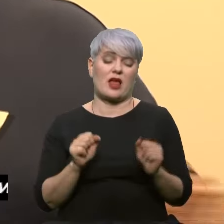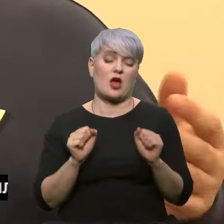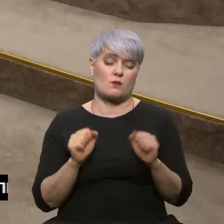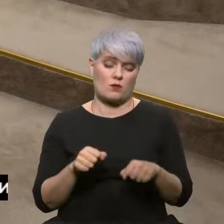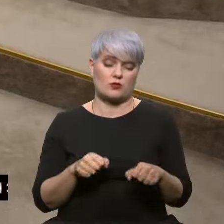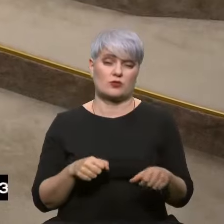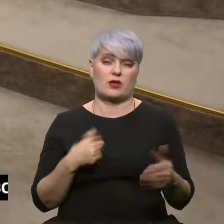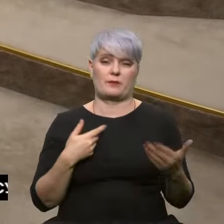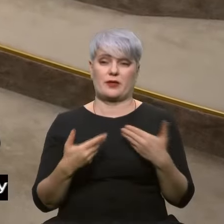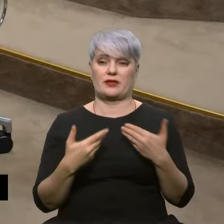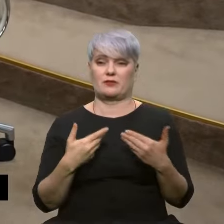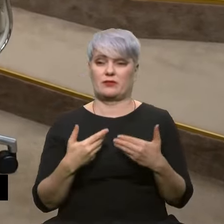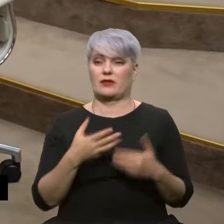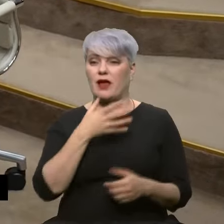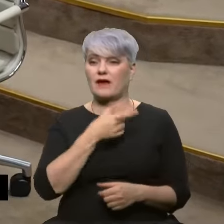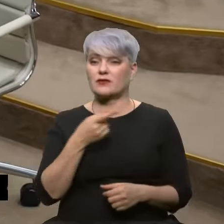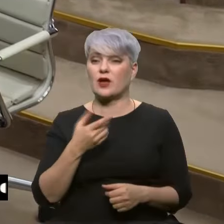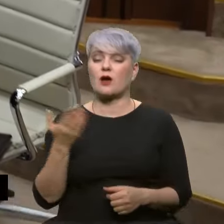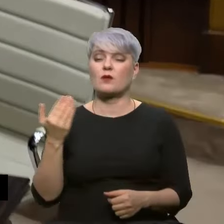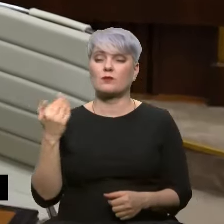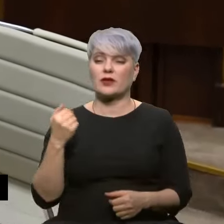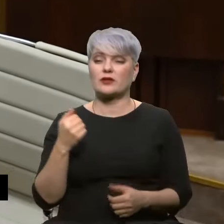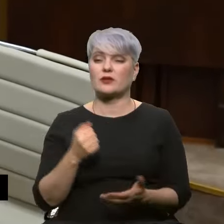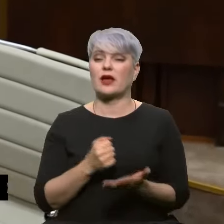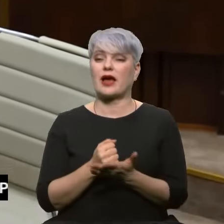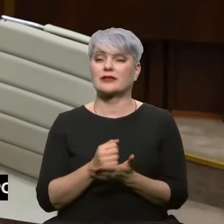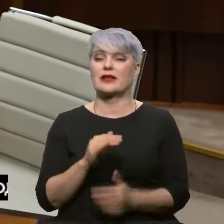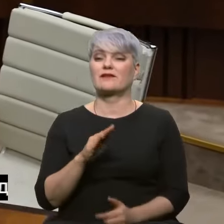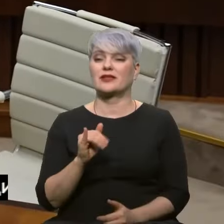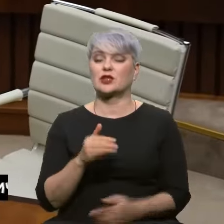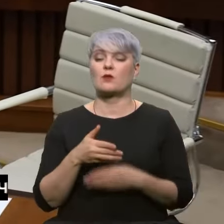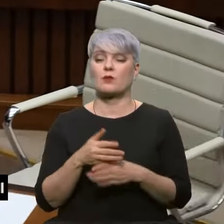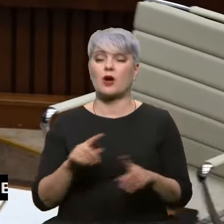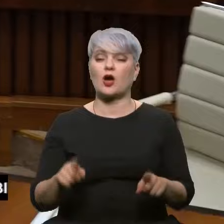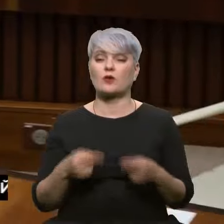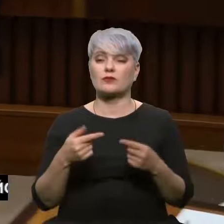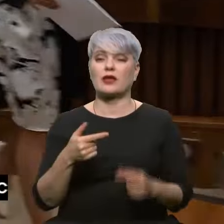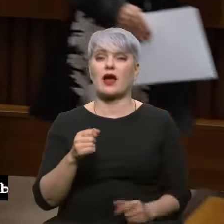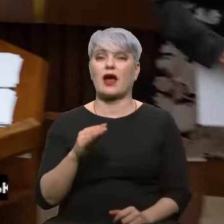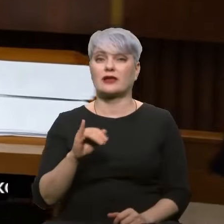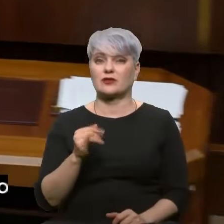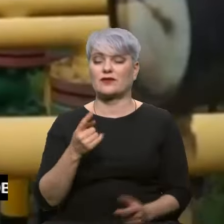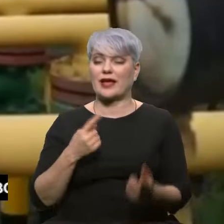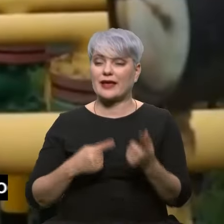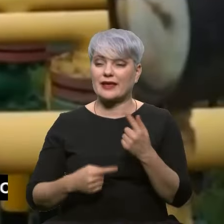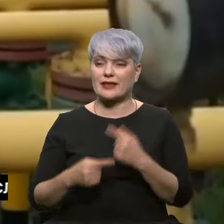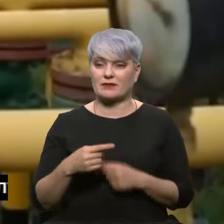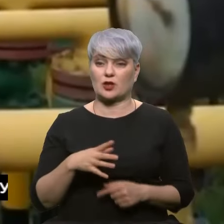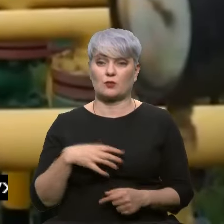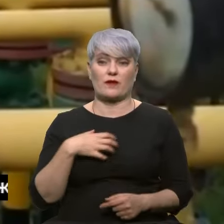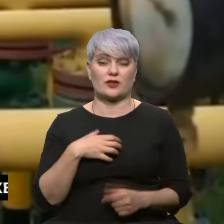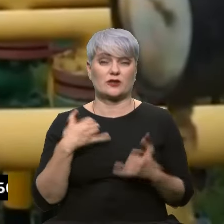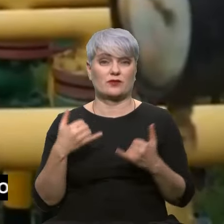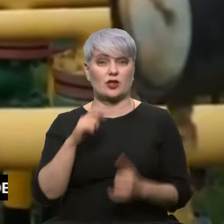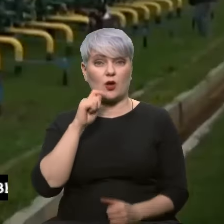справу. Водночас під час своєї попередньої каденції прем'єр Фіцо допомагав організувати газовий реверс, каже Панченко. Це було вкрай важливо